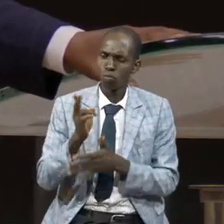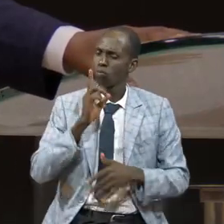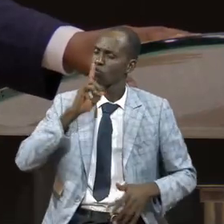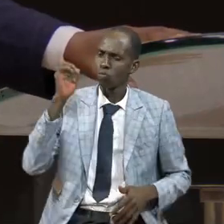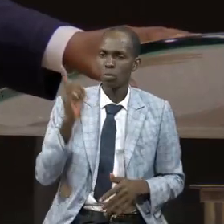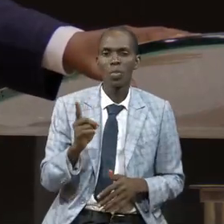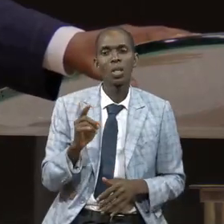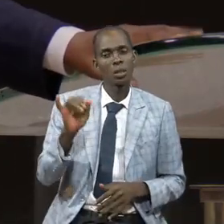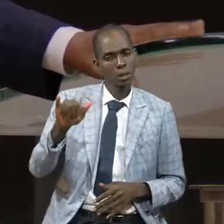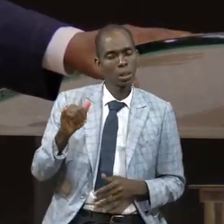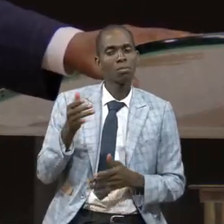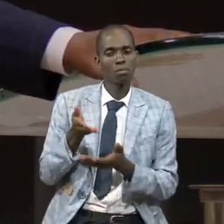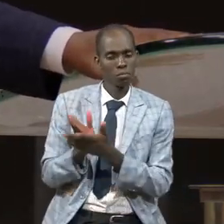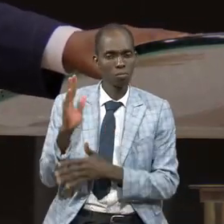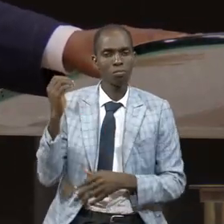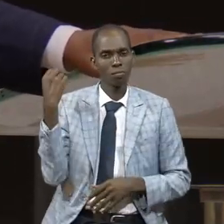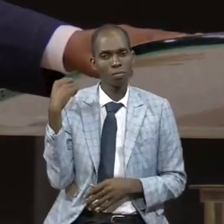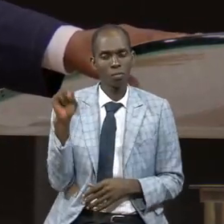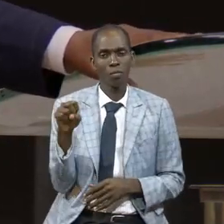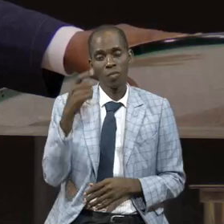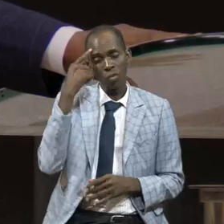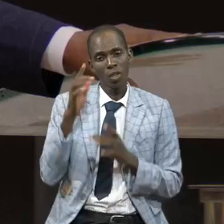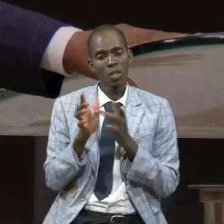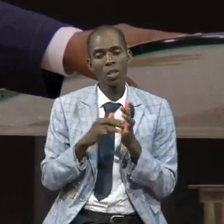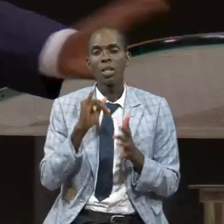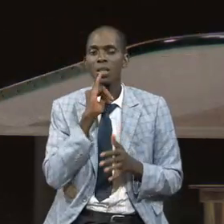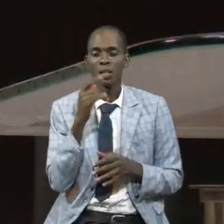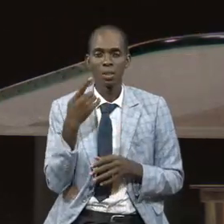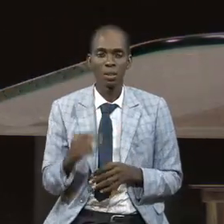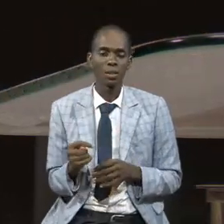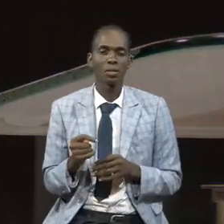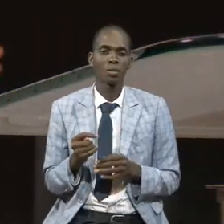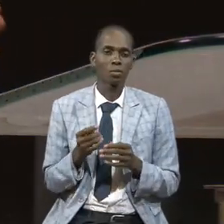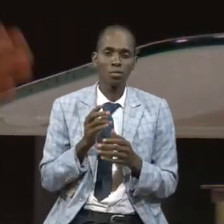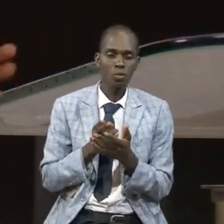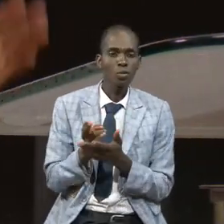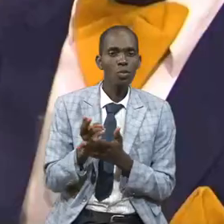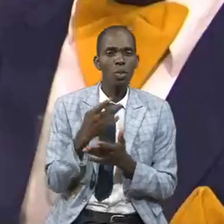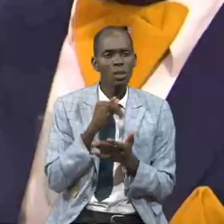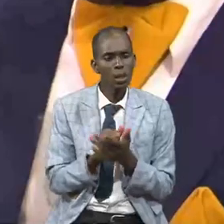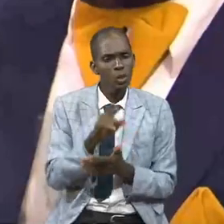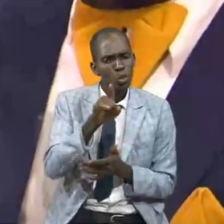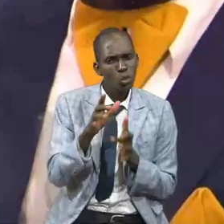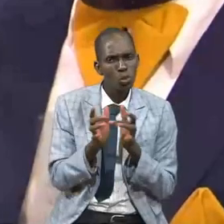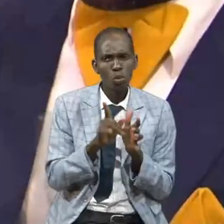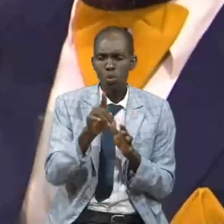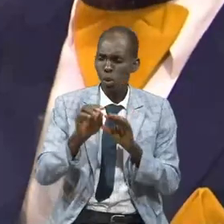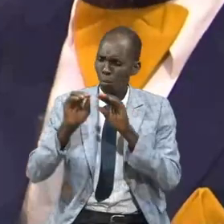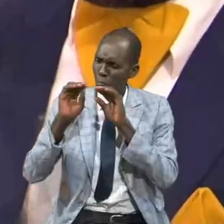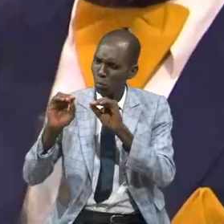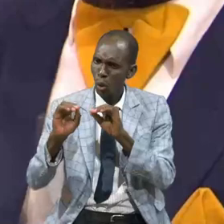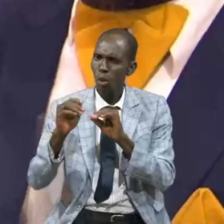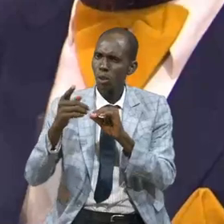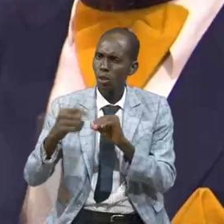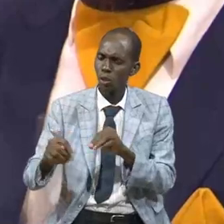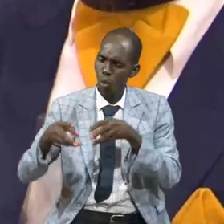vrai. Et que tu enseignes la voie de Dieu selon la vérité. Tu enseignes la voie de